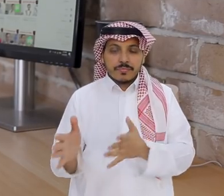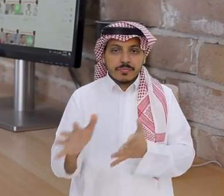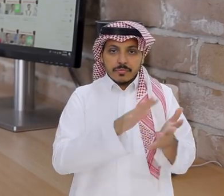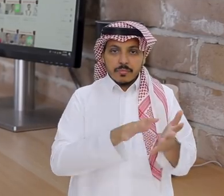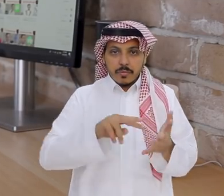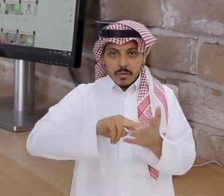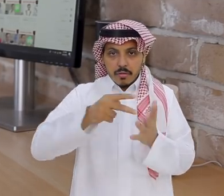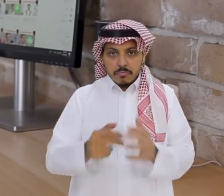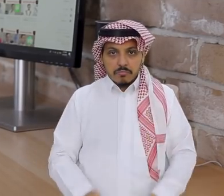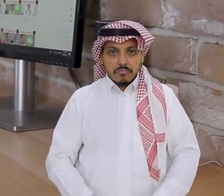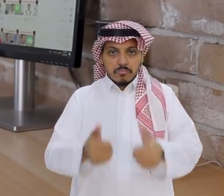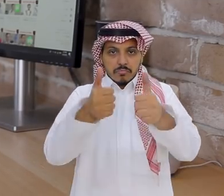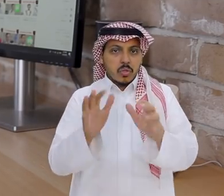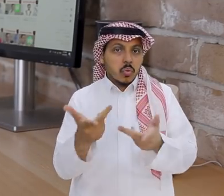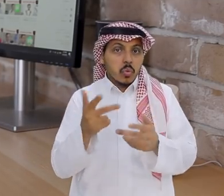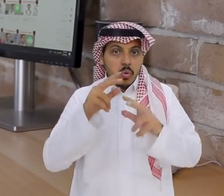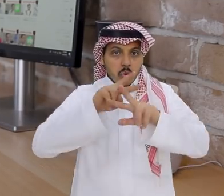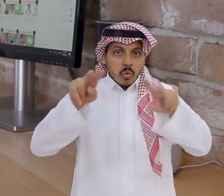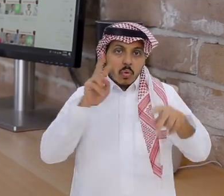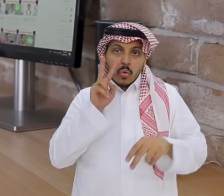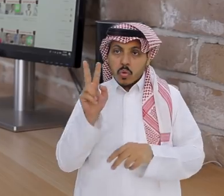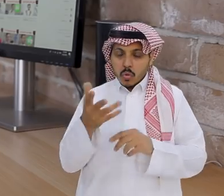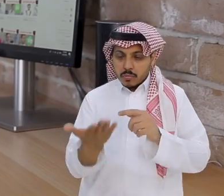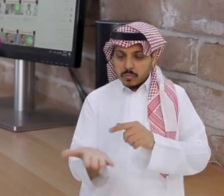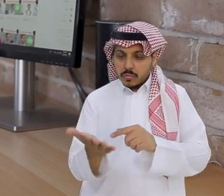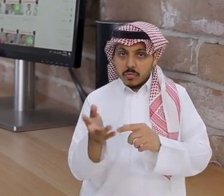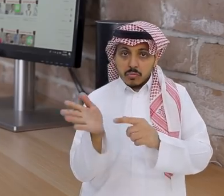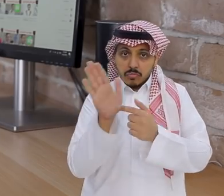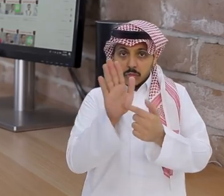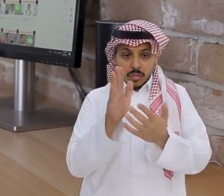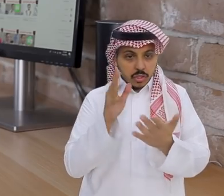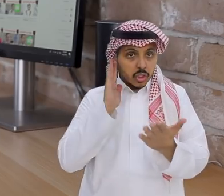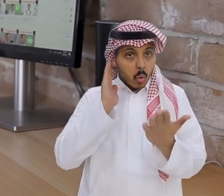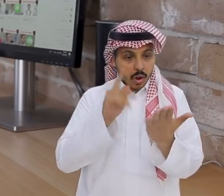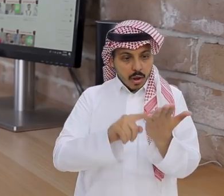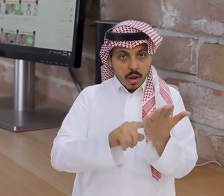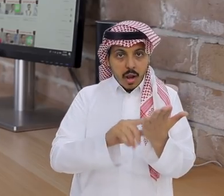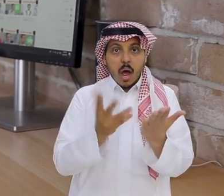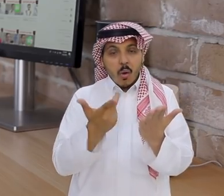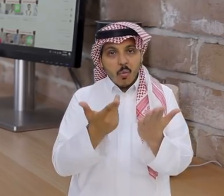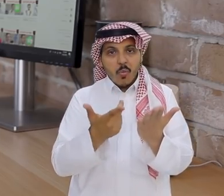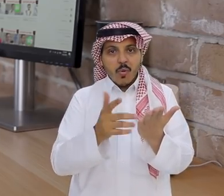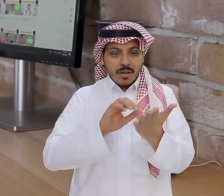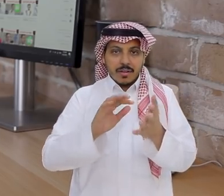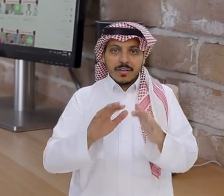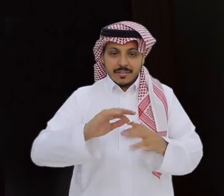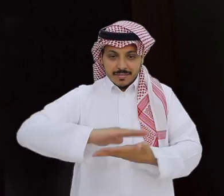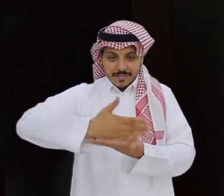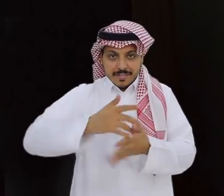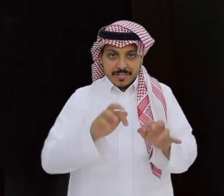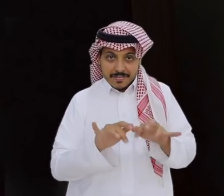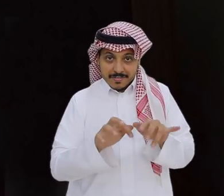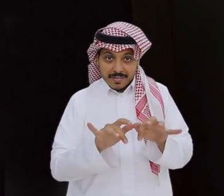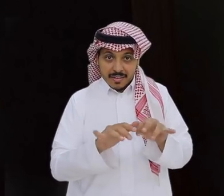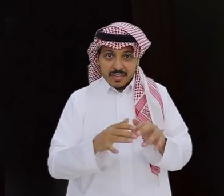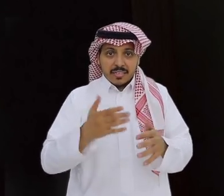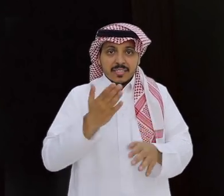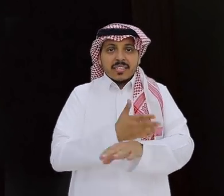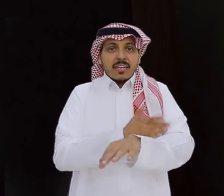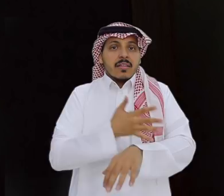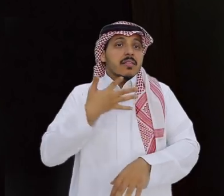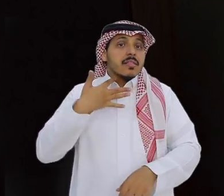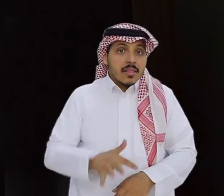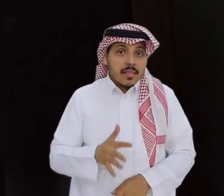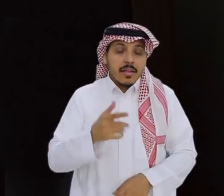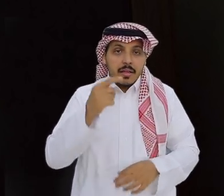دراسات مفصلة توضح انه النظر لشاشات الجوال وشاشات الحاسب ما تعب عينك ابدا، او ما نقدر نقول